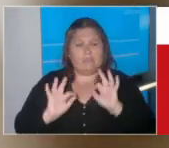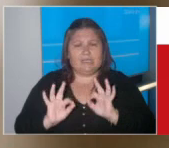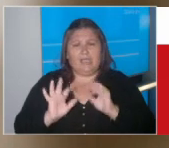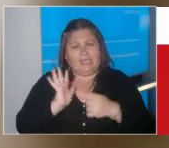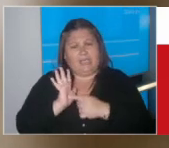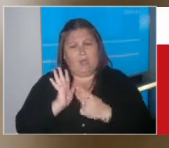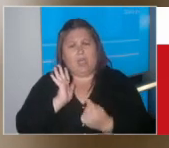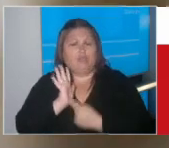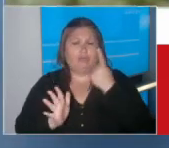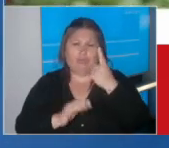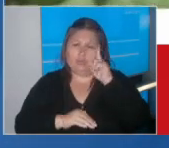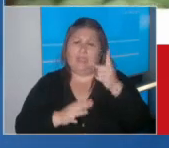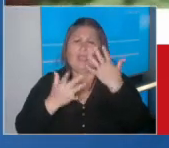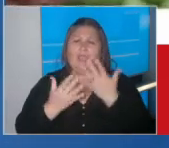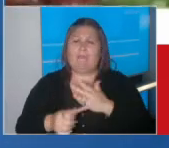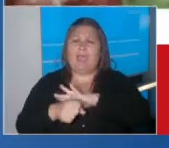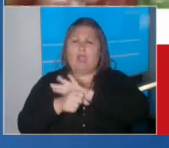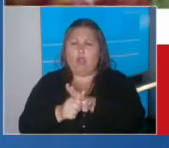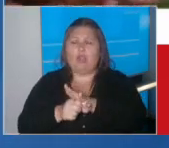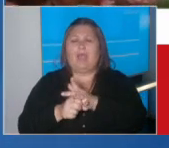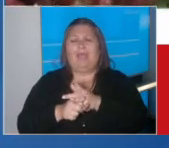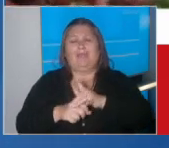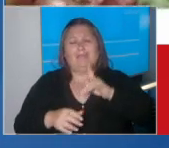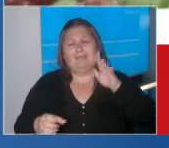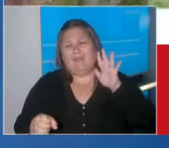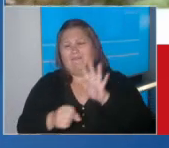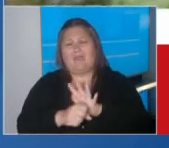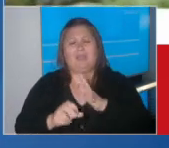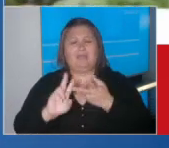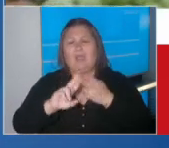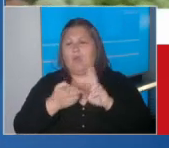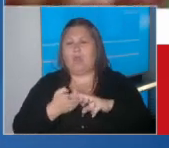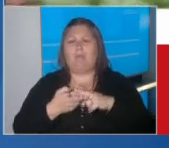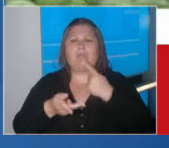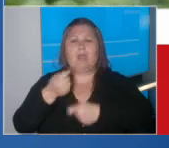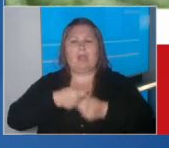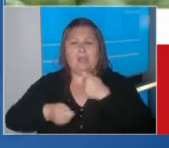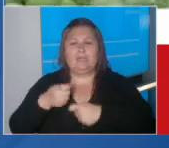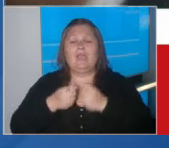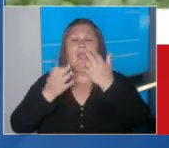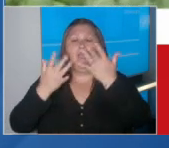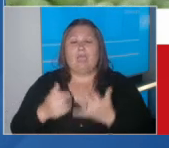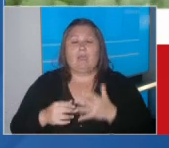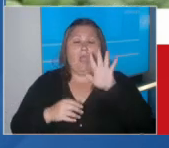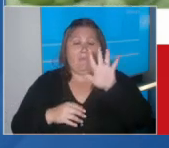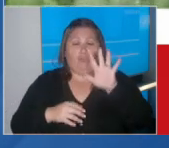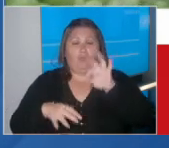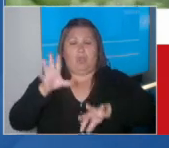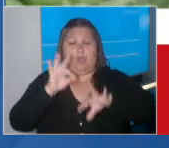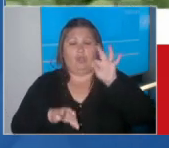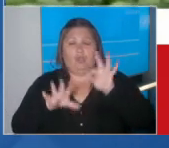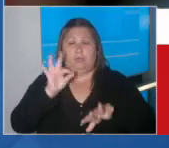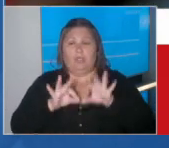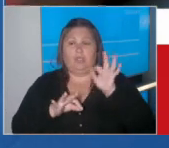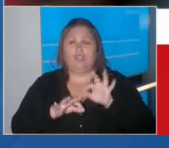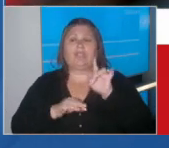הראשון שיודע כמה הקורונה דפקה את העולם מבחינה כלכלית, כמה חמש מערכות בחירות שזה בין